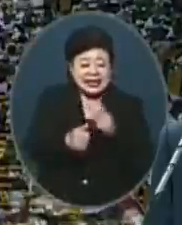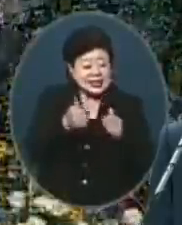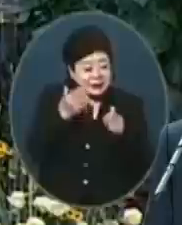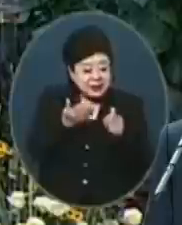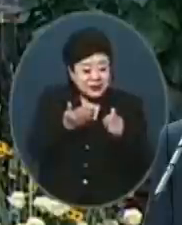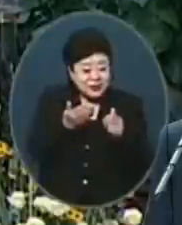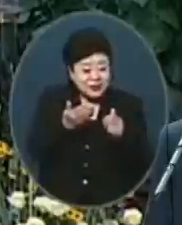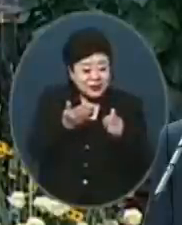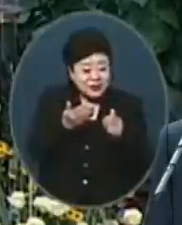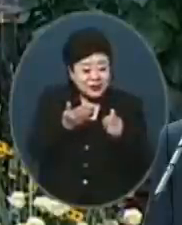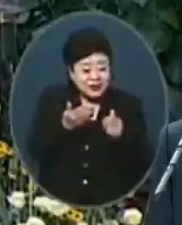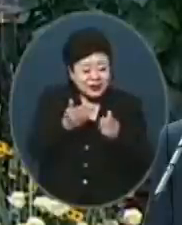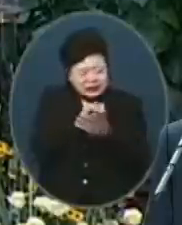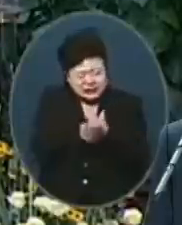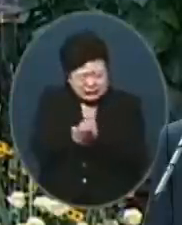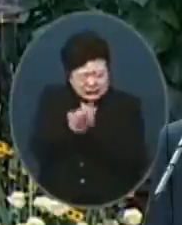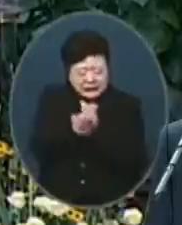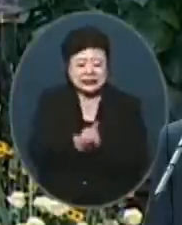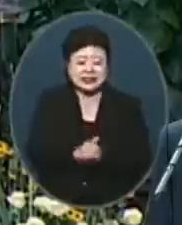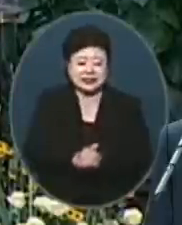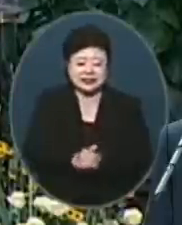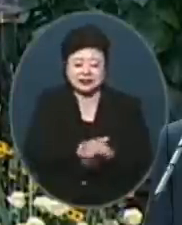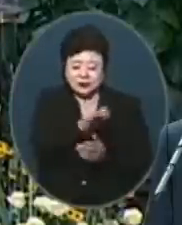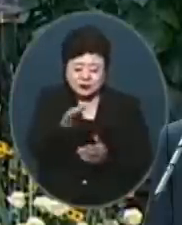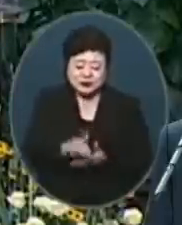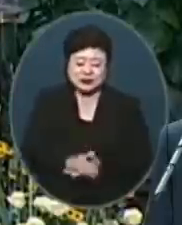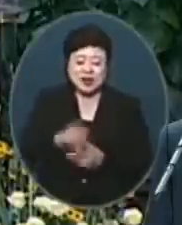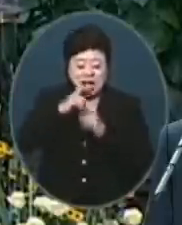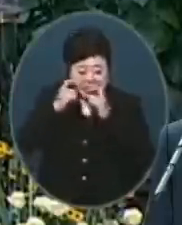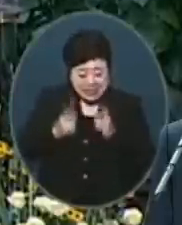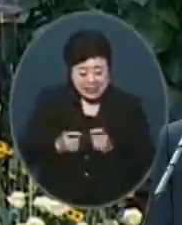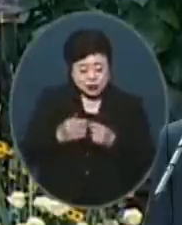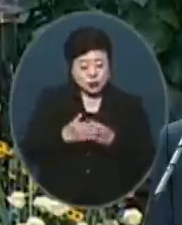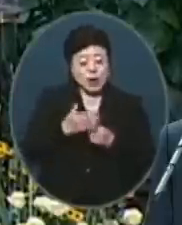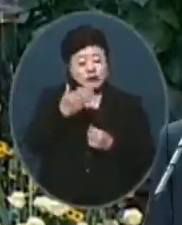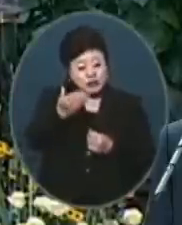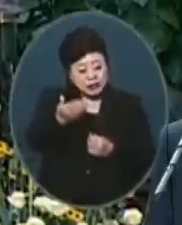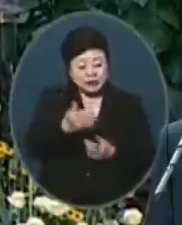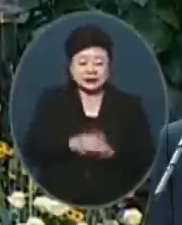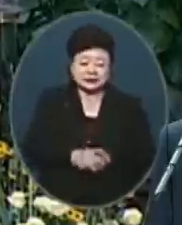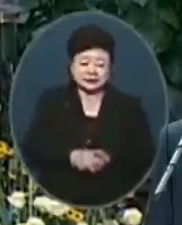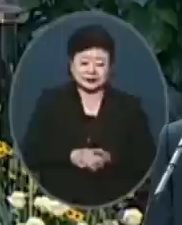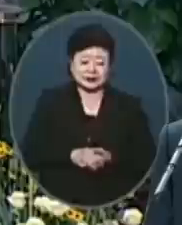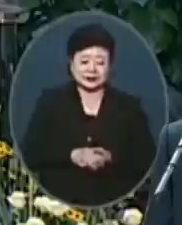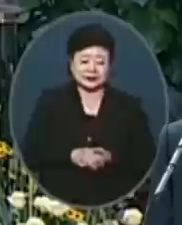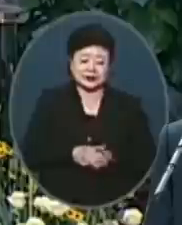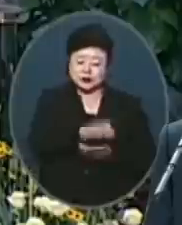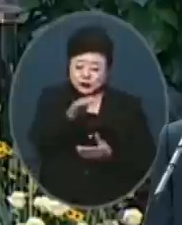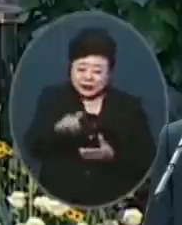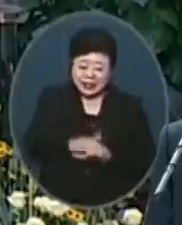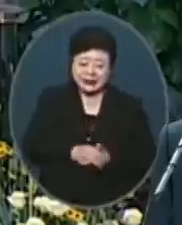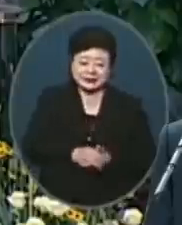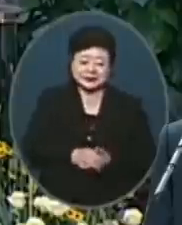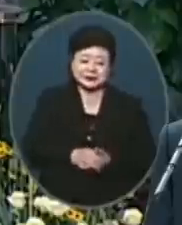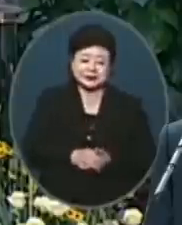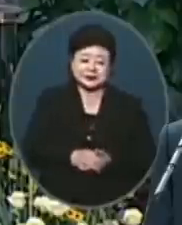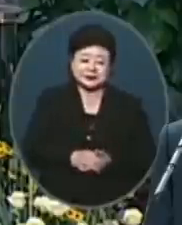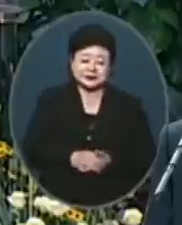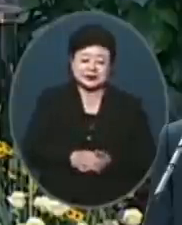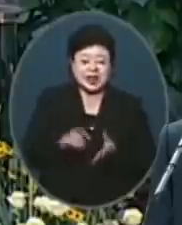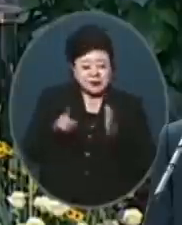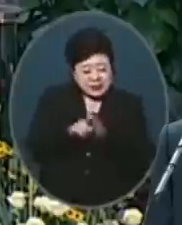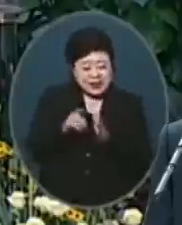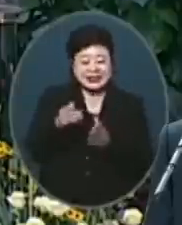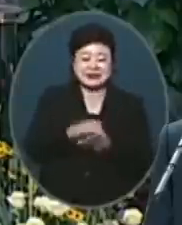하나님께서 절실히 우리를 개인적으로 도와주겠다고 하시는데 그것을 우리가